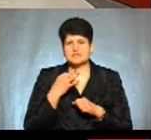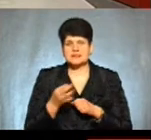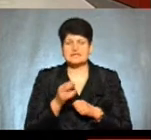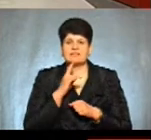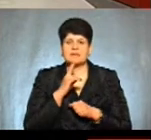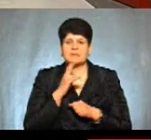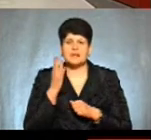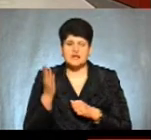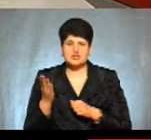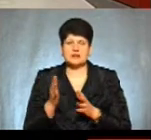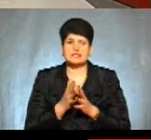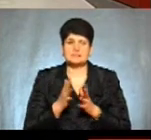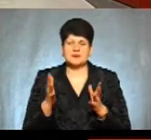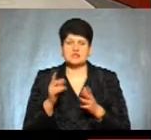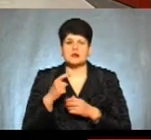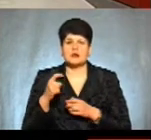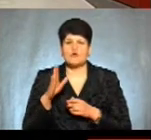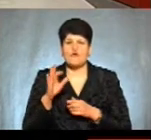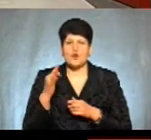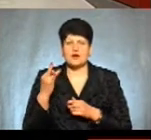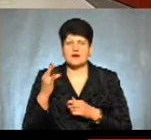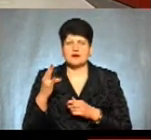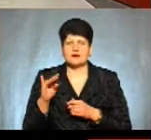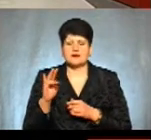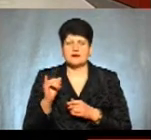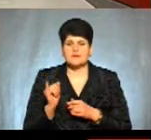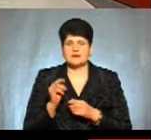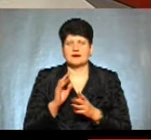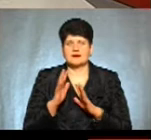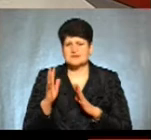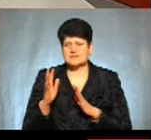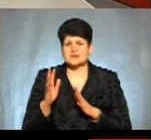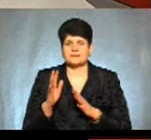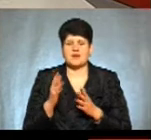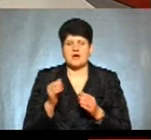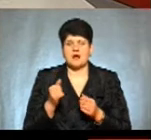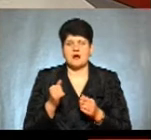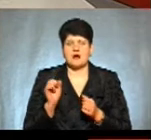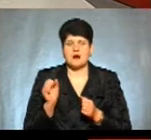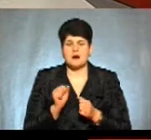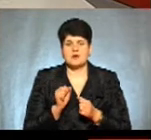десь Кременеччина, де більше є хвойні, це соснові ліси, можливо, там. А, власне,